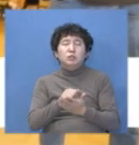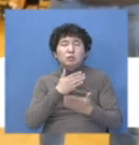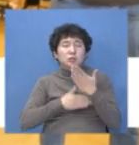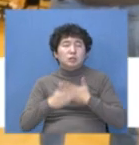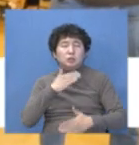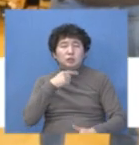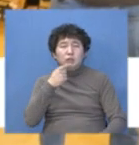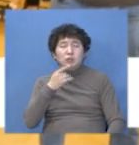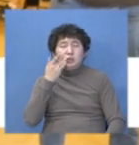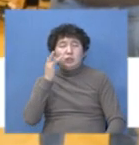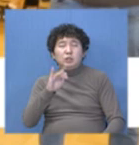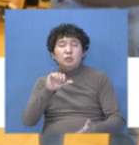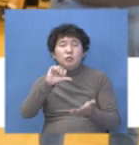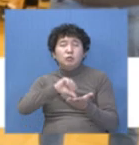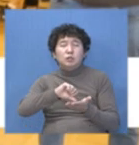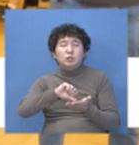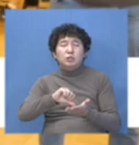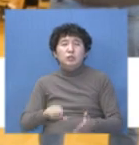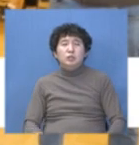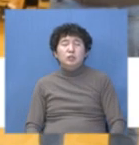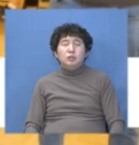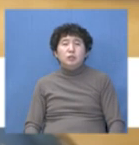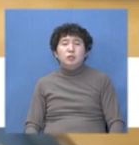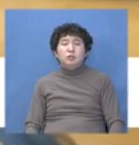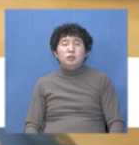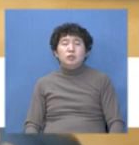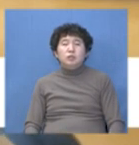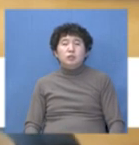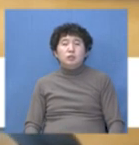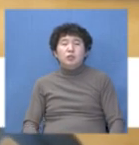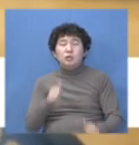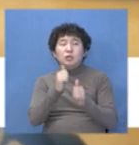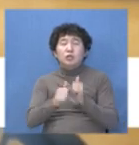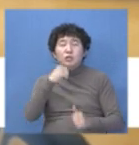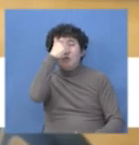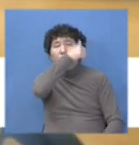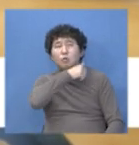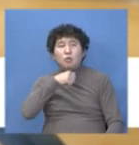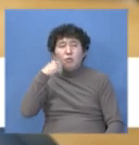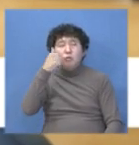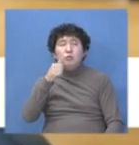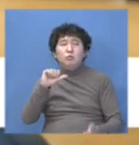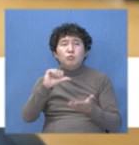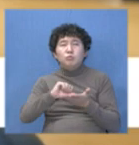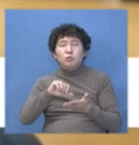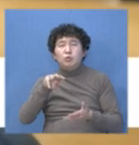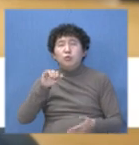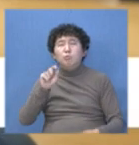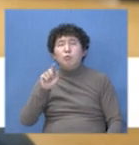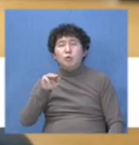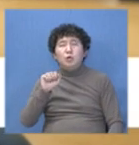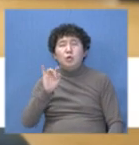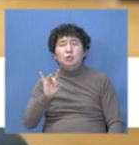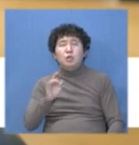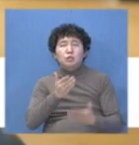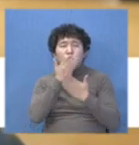үнемі қатысатын қатысушының бұл жолы асығы алшысынан түсті. Біз жылдар бойы осы Мұхтар оқуларына қатысып келеміз. Және де